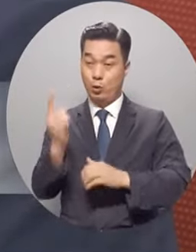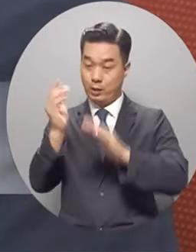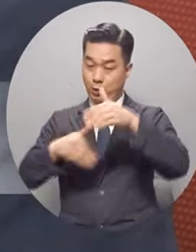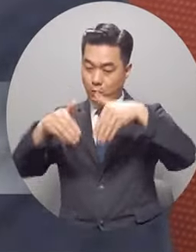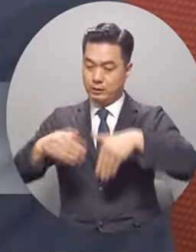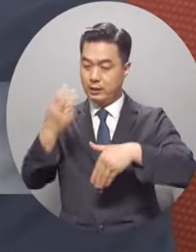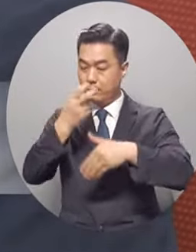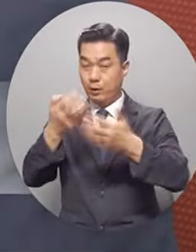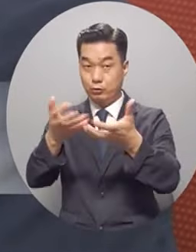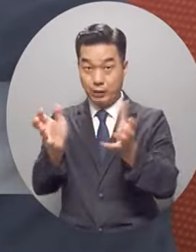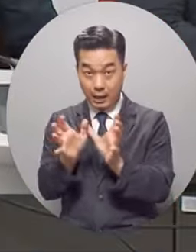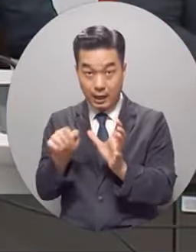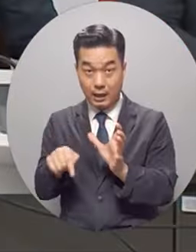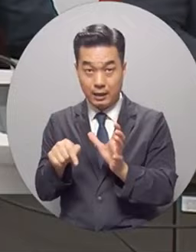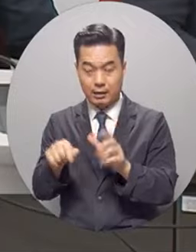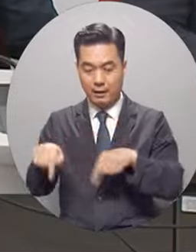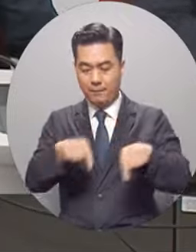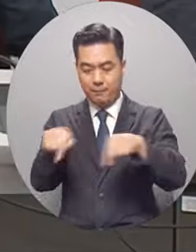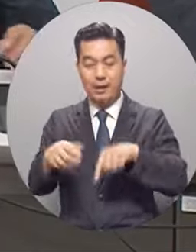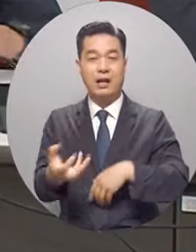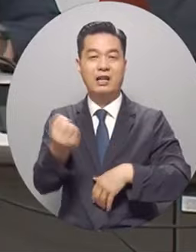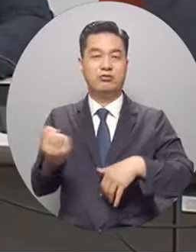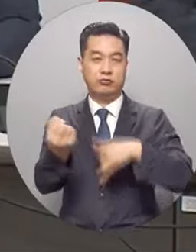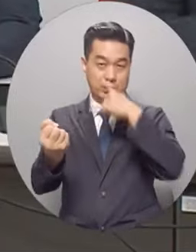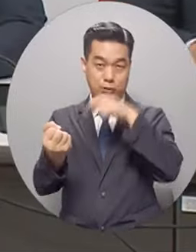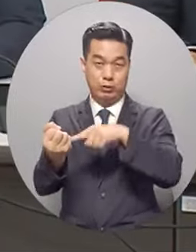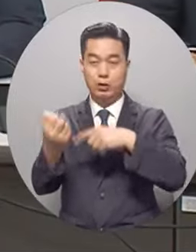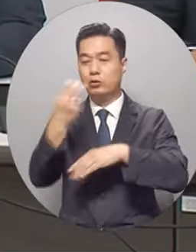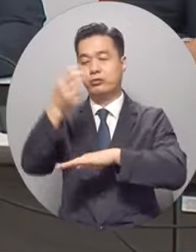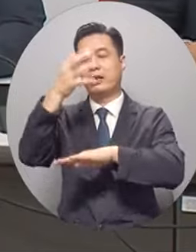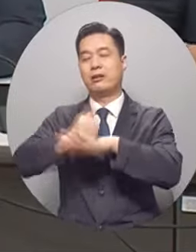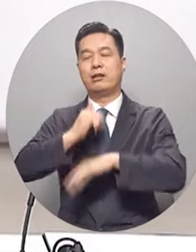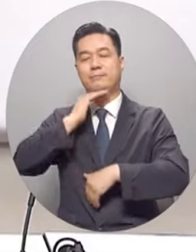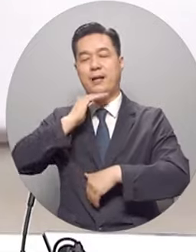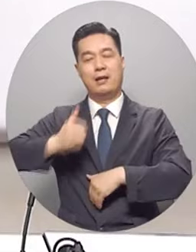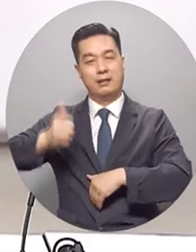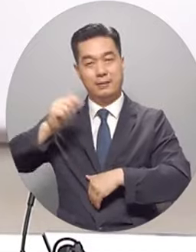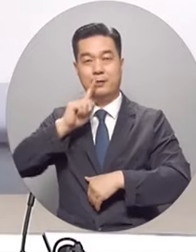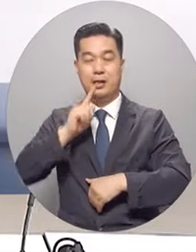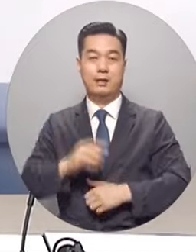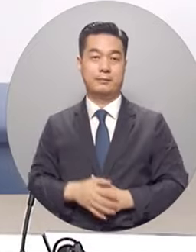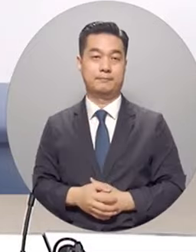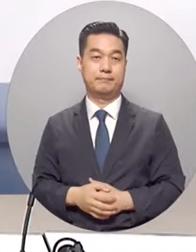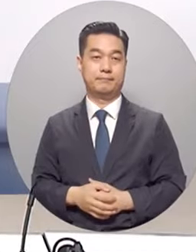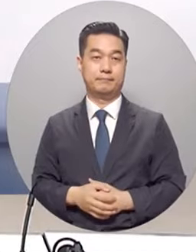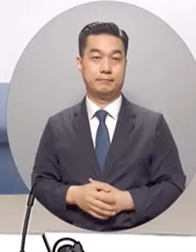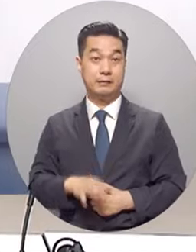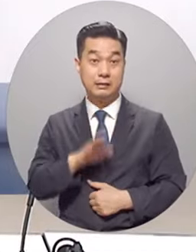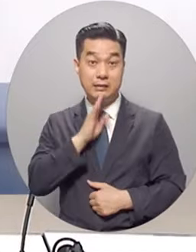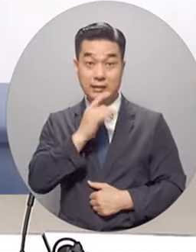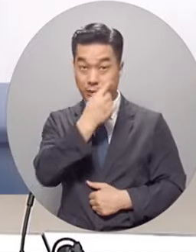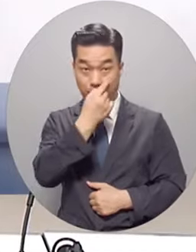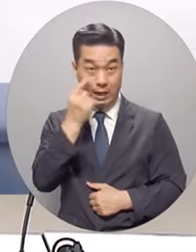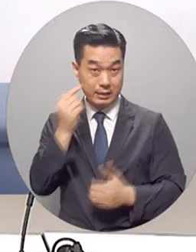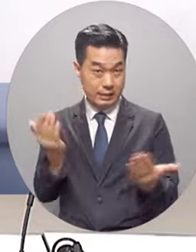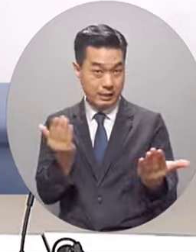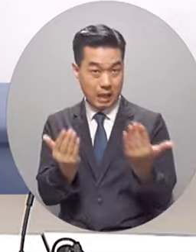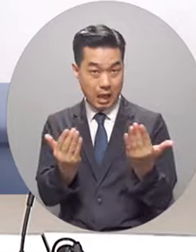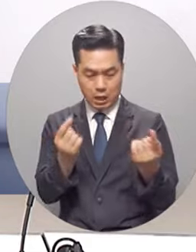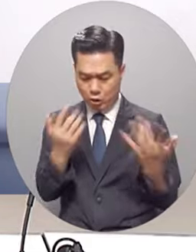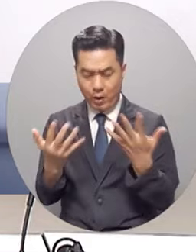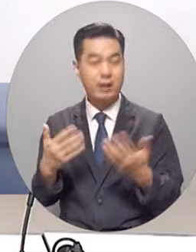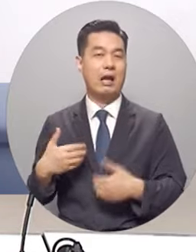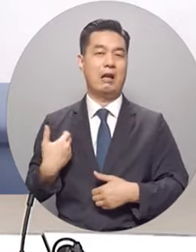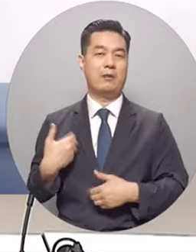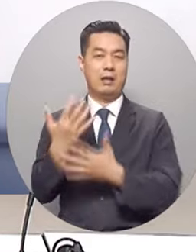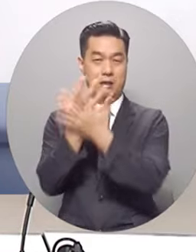고위공직자범죄수사처가 해당 파일을 갖고 있는 만큼 수사 결과를 지켜보자고 했습니다. 사실관계도 정확히 알 수 없을